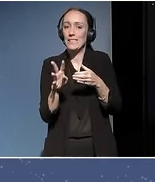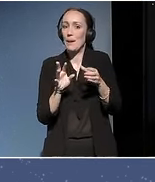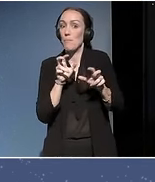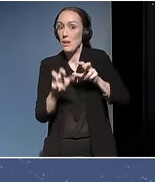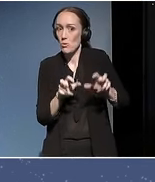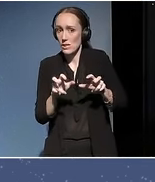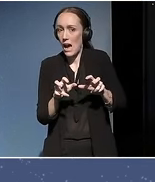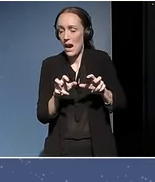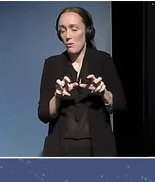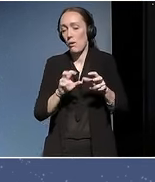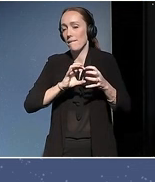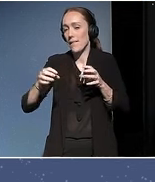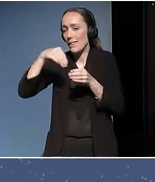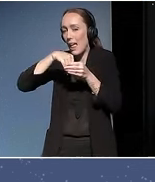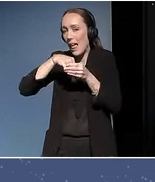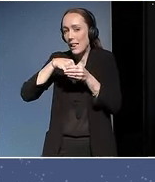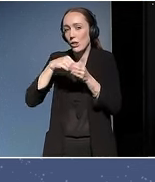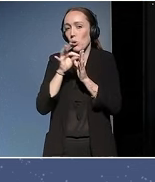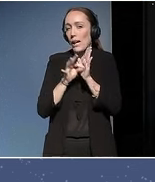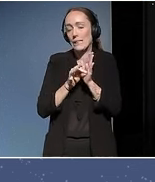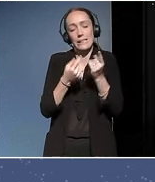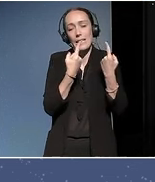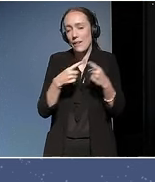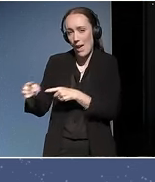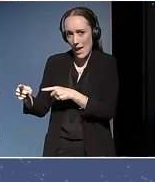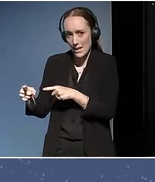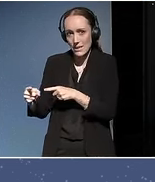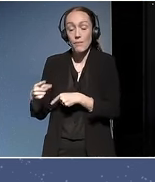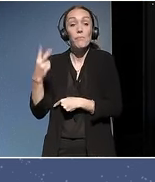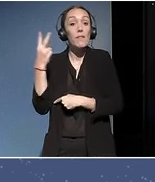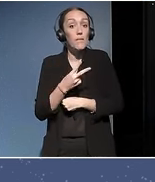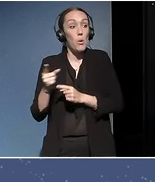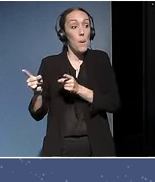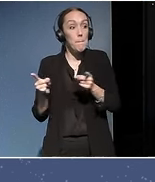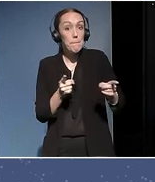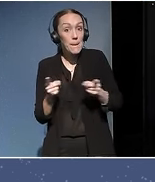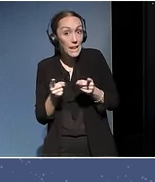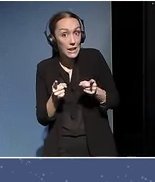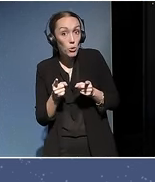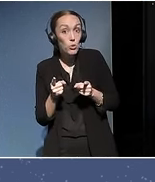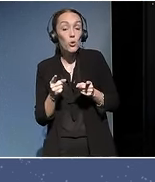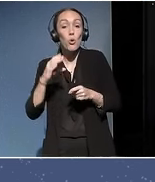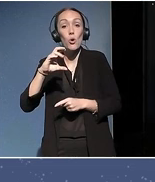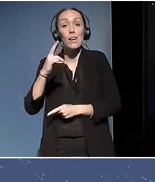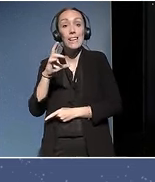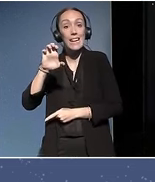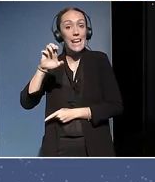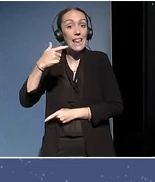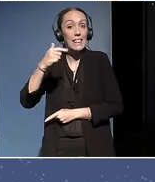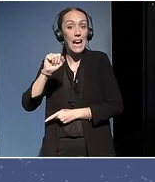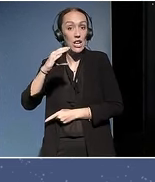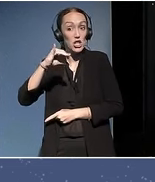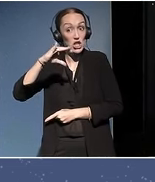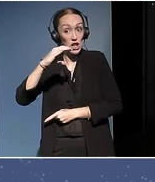E mi raccomando stiamo parlando di un periodo del cretacico magari molti di voi L'hanno sentito nominare Cretaceo